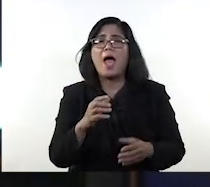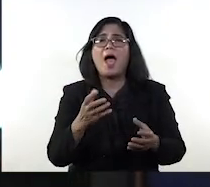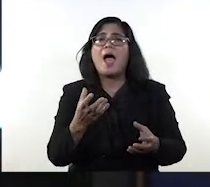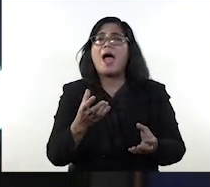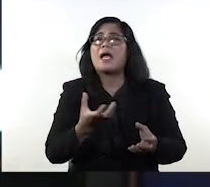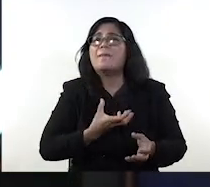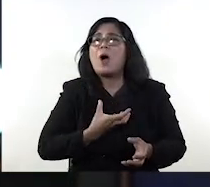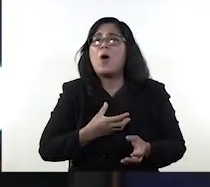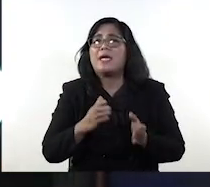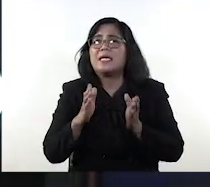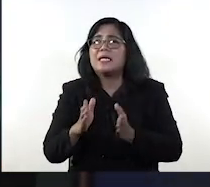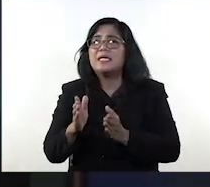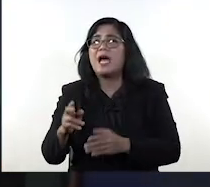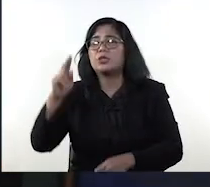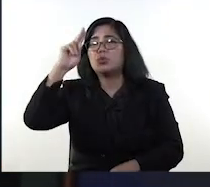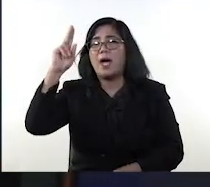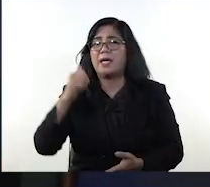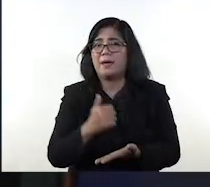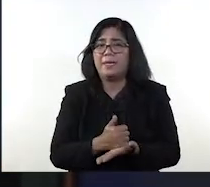nggak dipanggil semua urusin orang